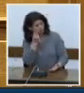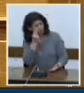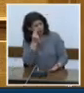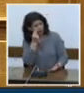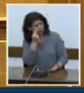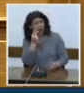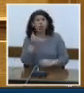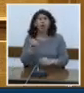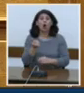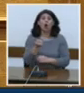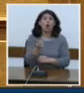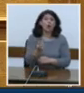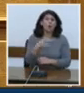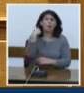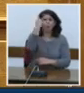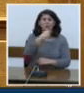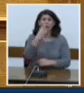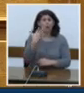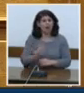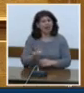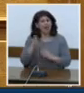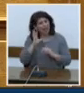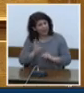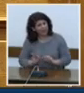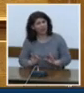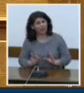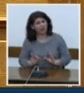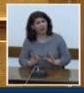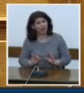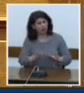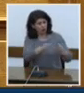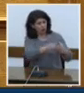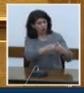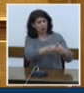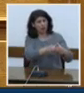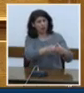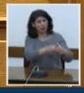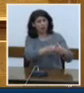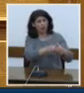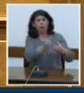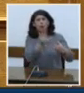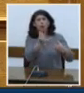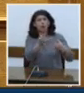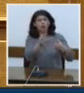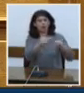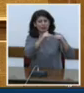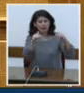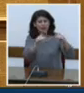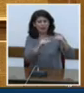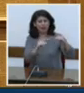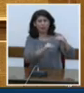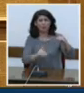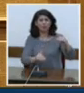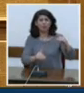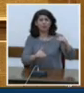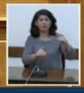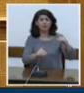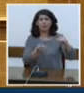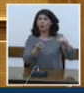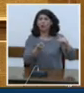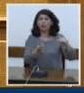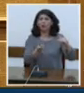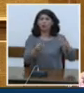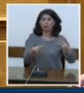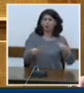πρόσωπα έχει αλήθεια το επιτελείο σας? Πόσες γραμμές έχει το κόμμα σας? Πόσο ευκαμψία